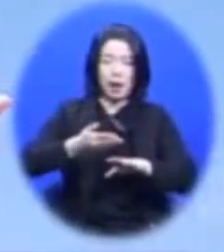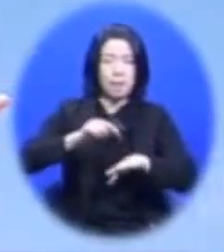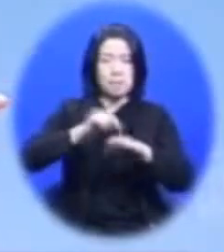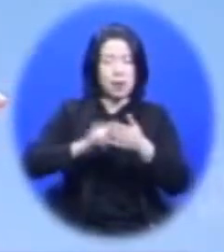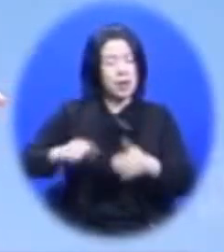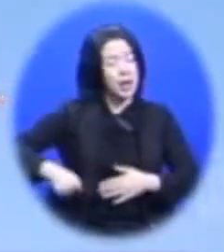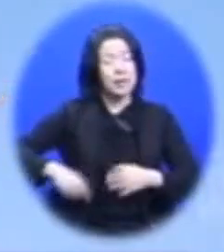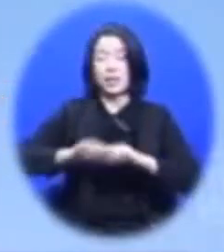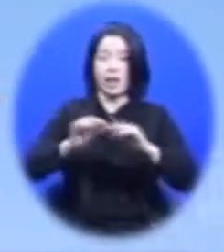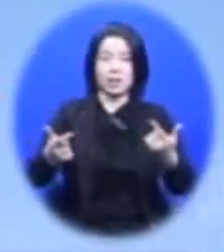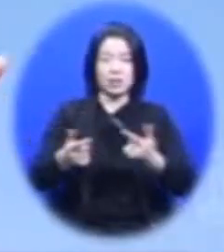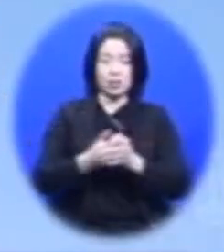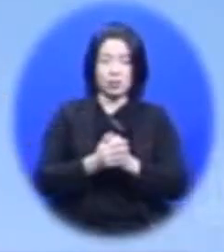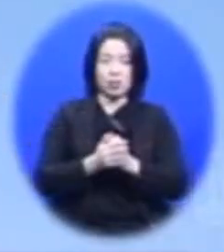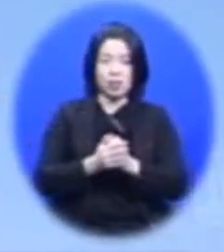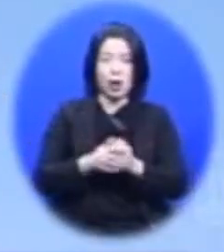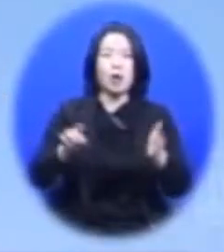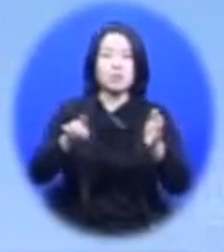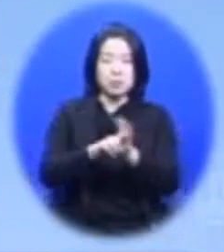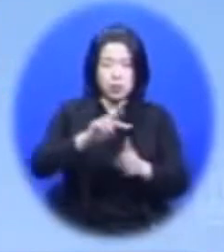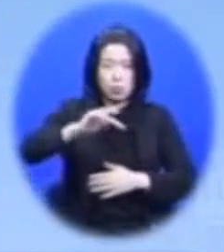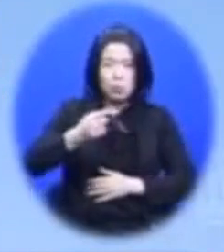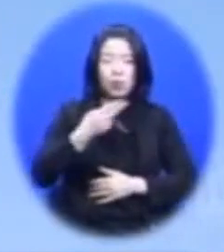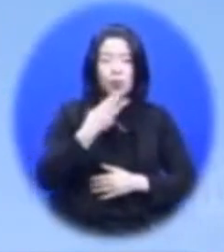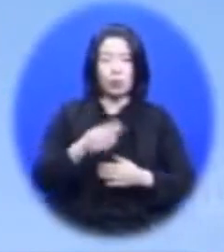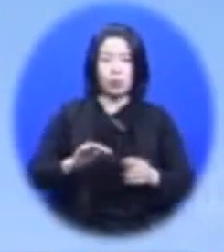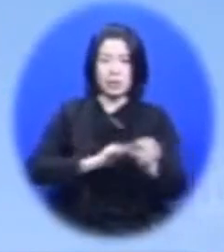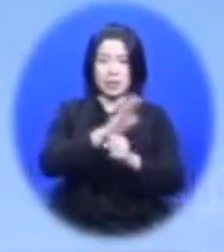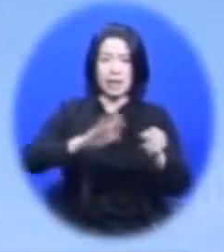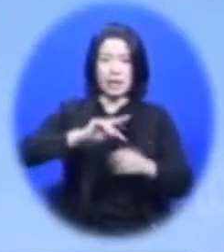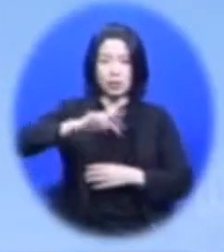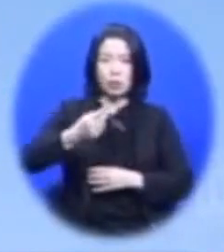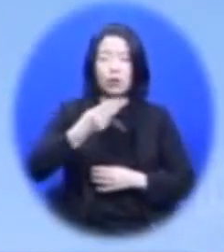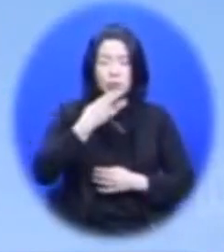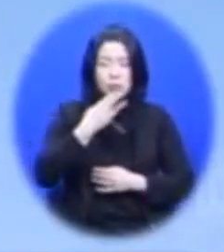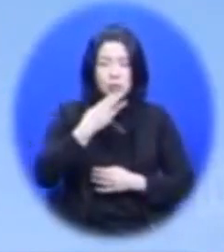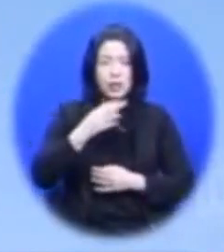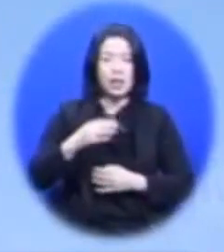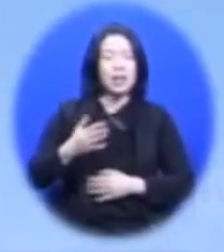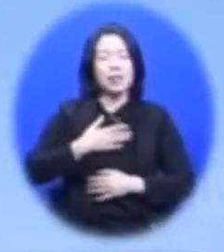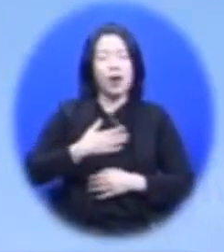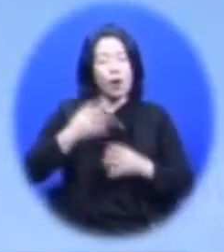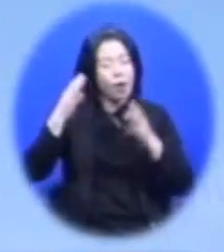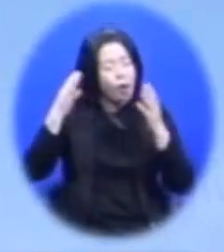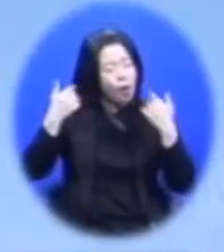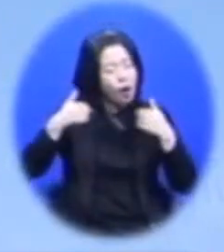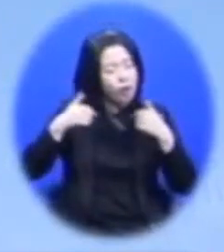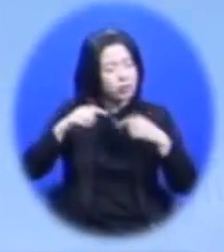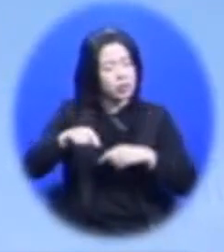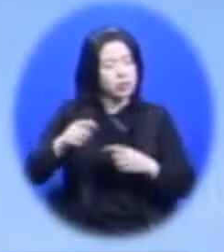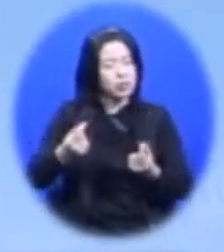아니에요. 믿음도 없고 사랑도 없이 나는 언제까지 이렇게 살아야지?